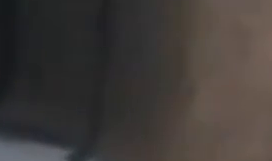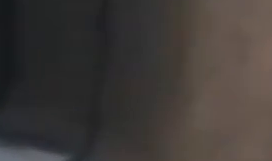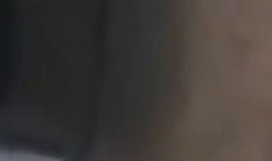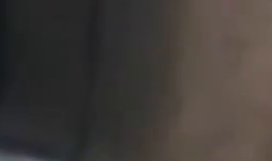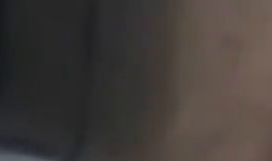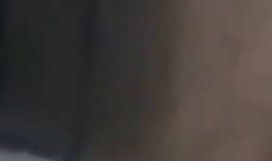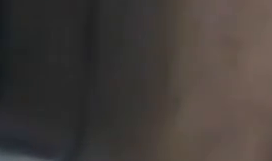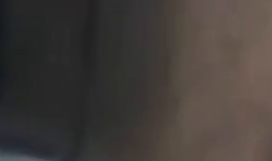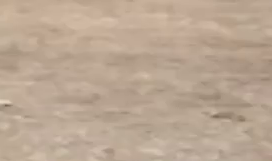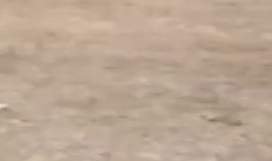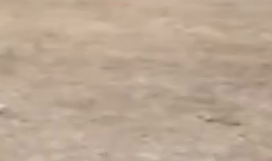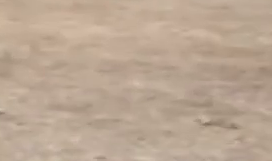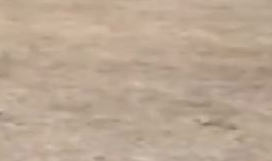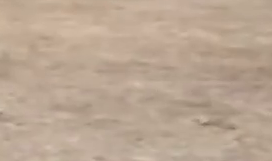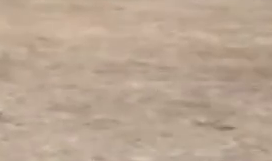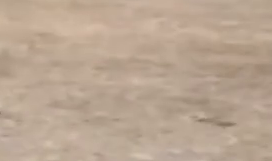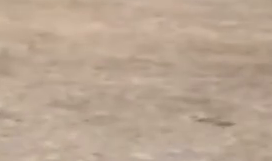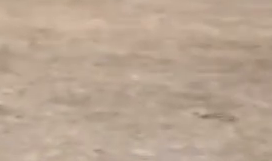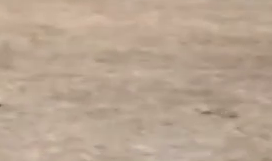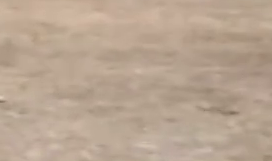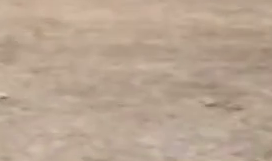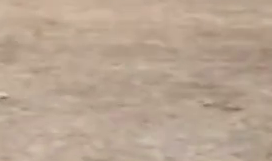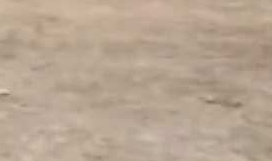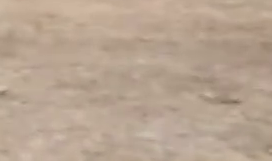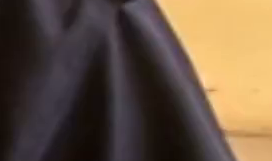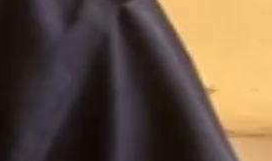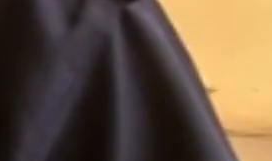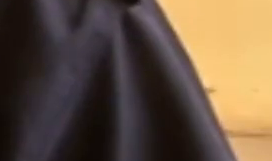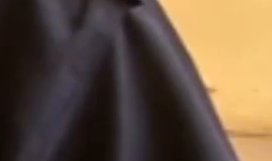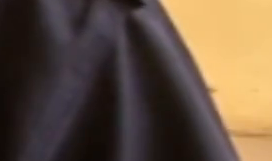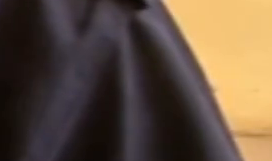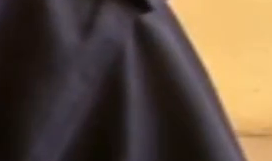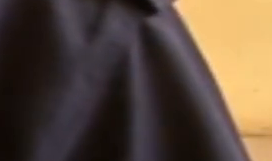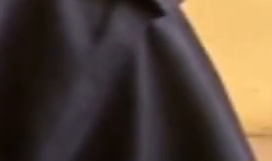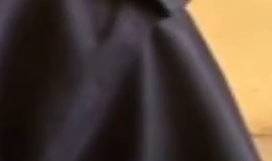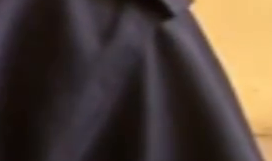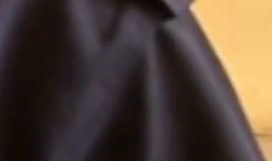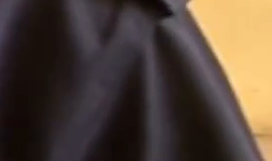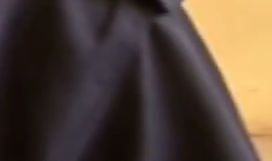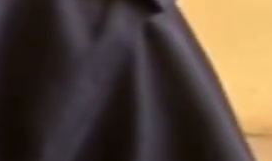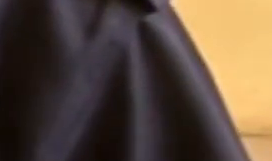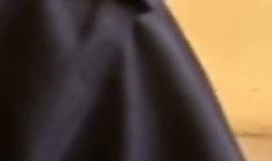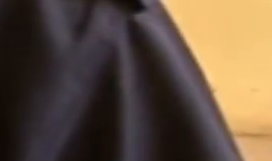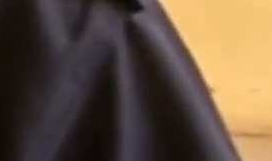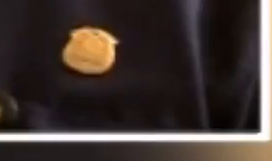Jenazah korban hingga kini masih diidentifikasi di Rumah Sakit Polri Jakarta. Untuk wajah sulit